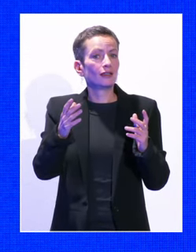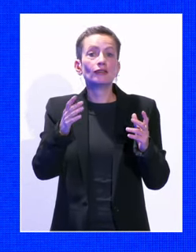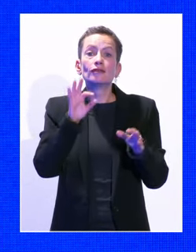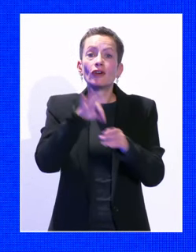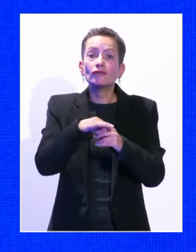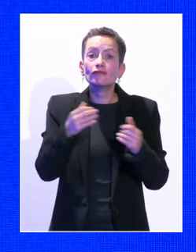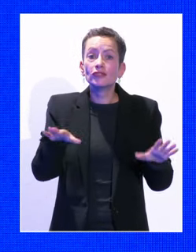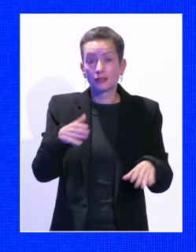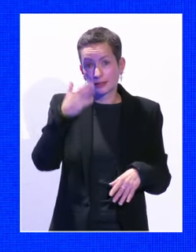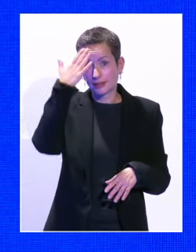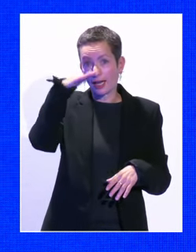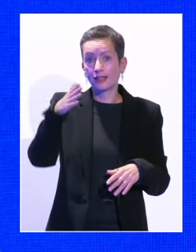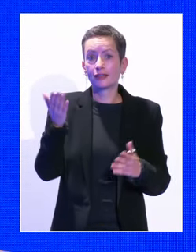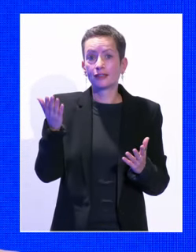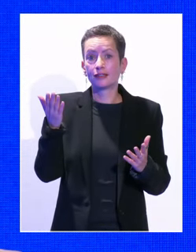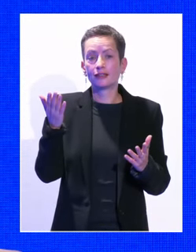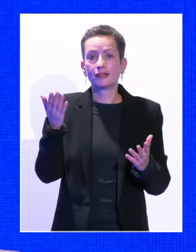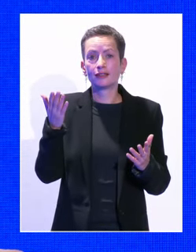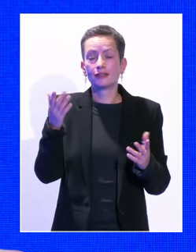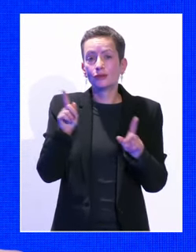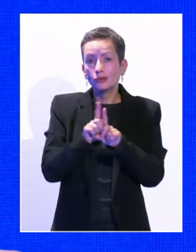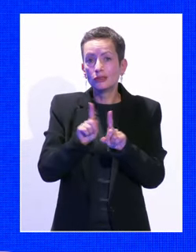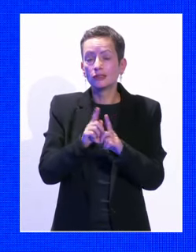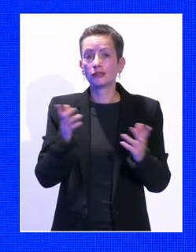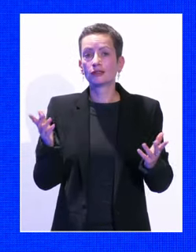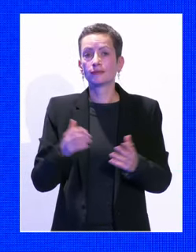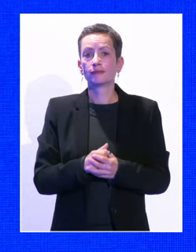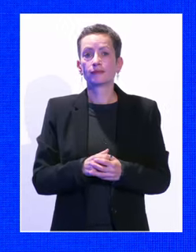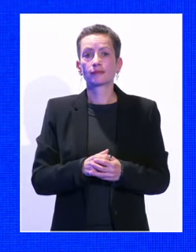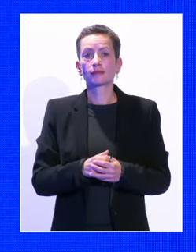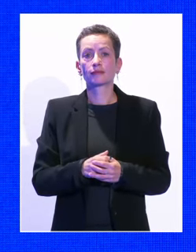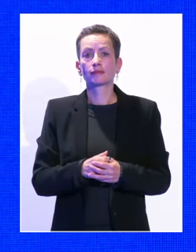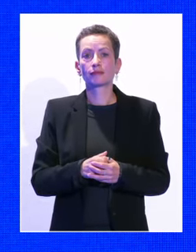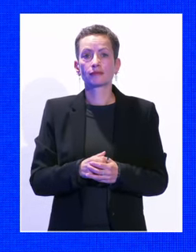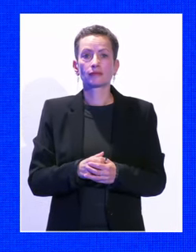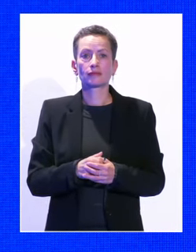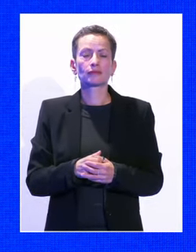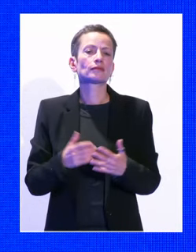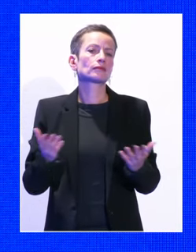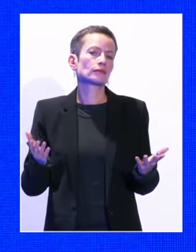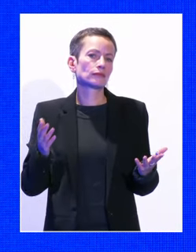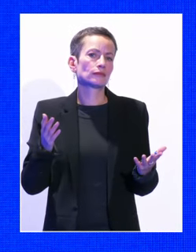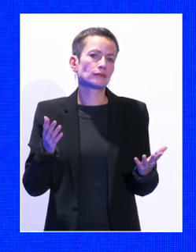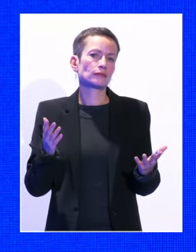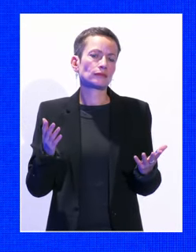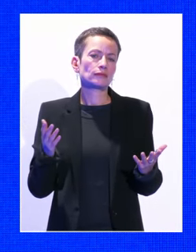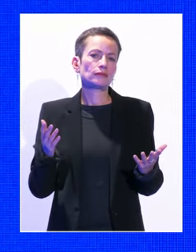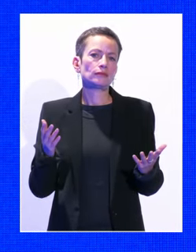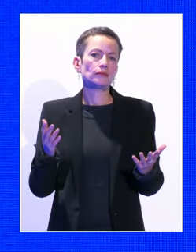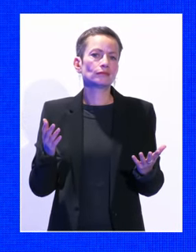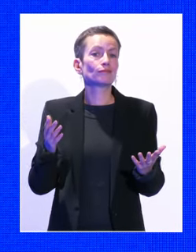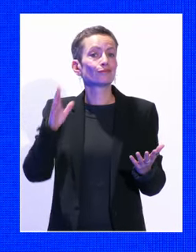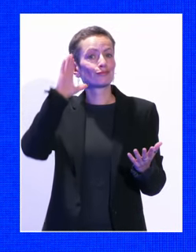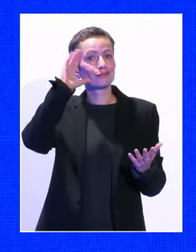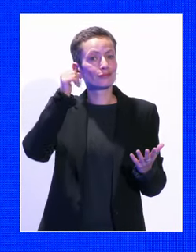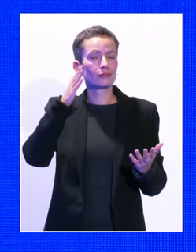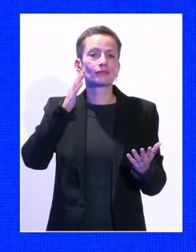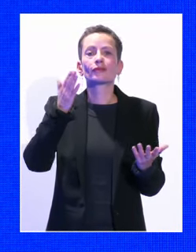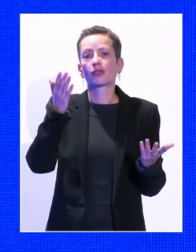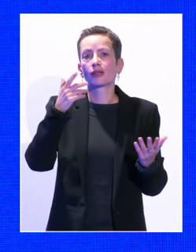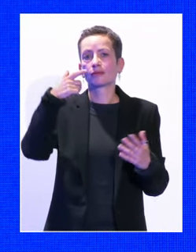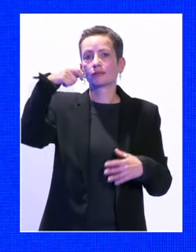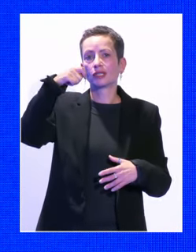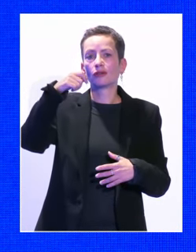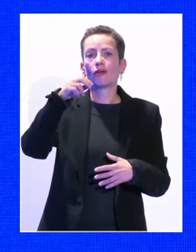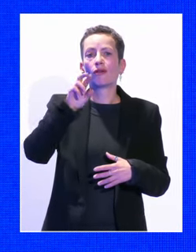participé à cette campagne le sait très bien. C'était d'autant plus cette question que le président du Rassemblement